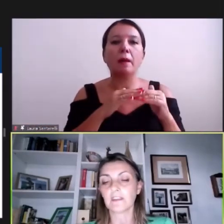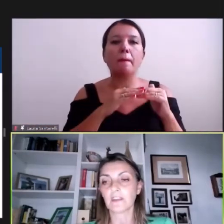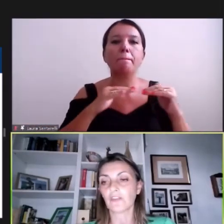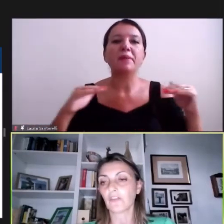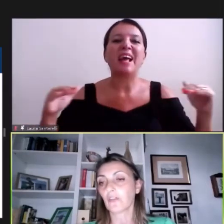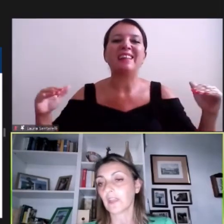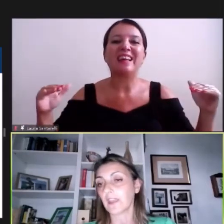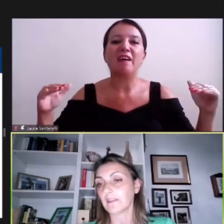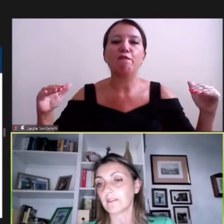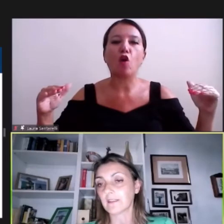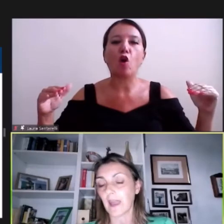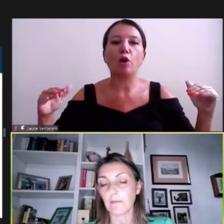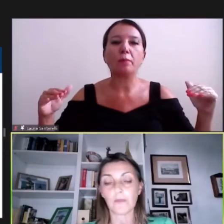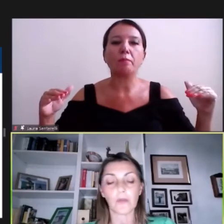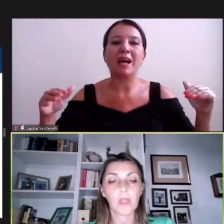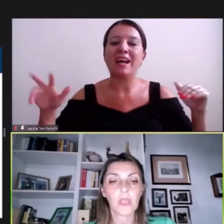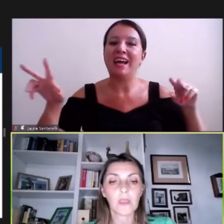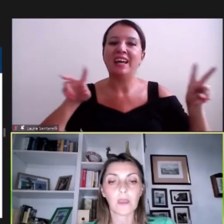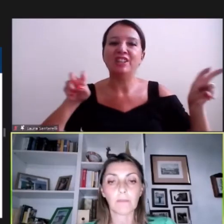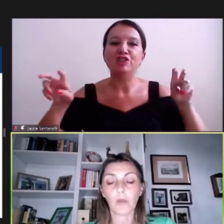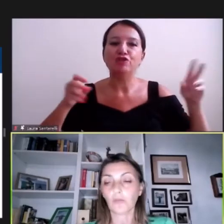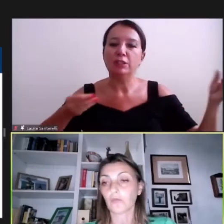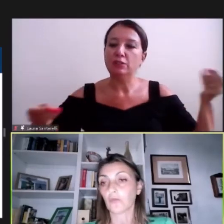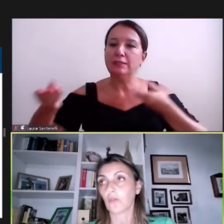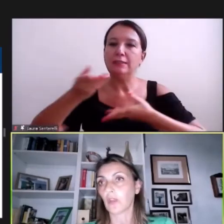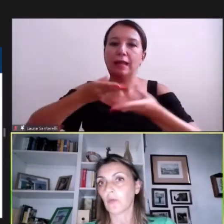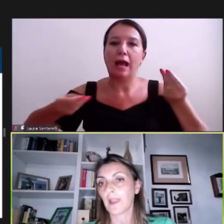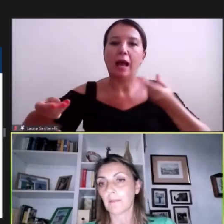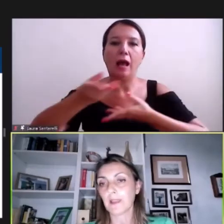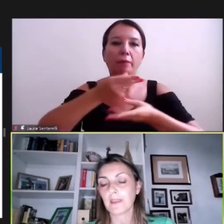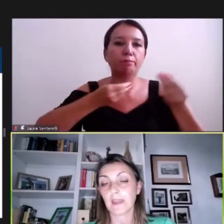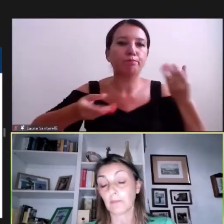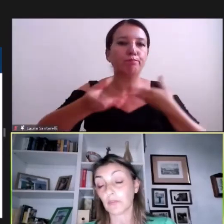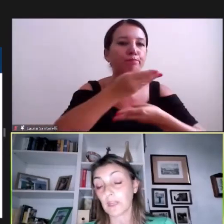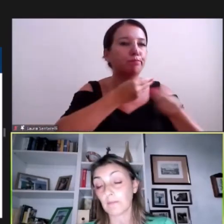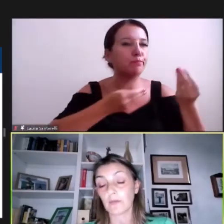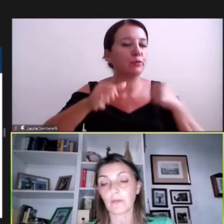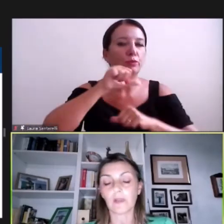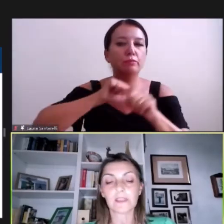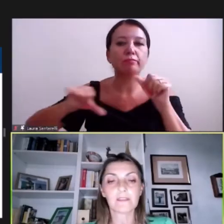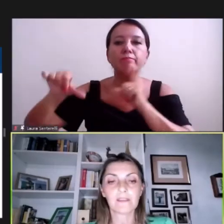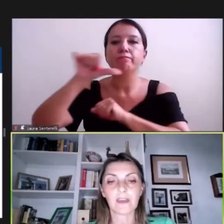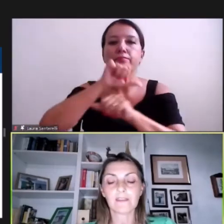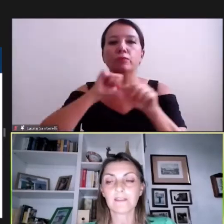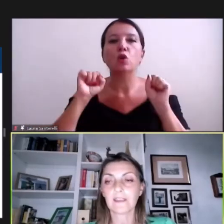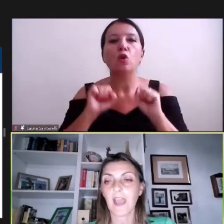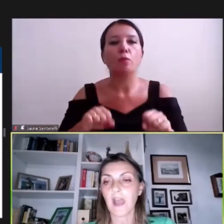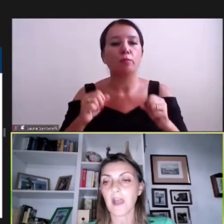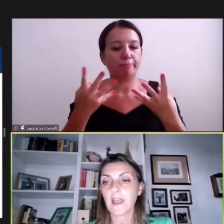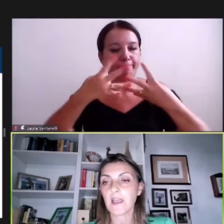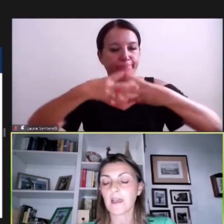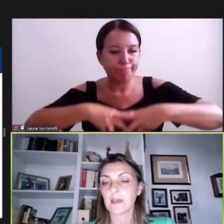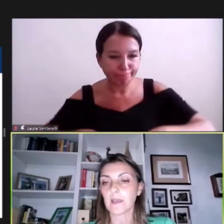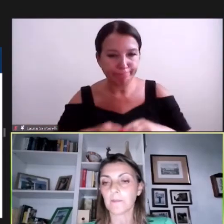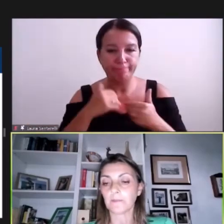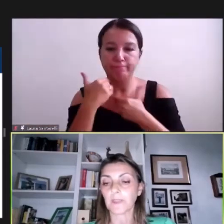piattaforme di ricezione e di scambio. Possono in qualche maniera, potrebbero attrezzarsi a